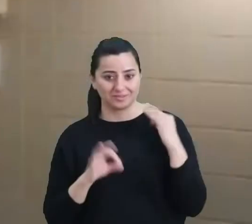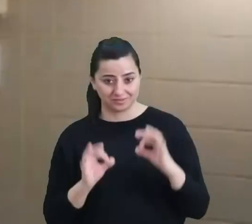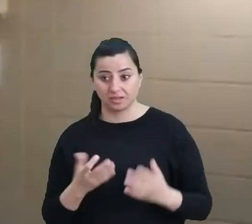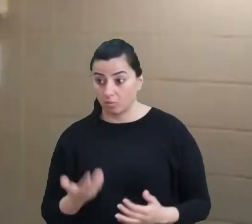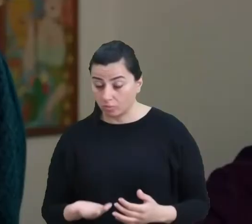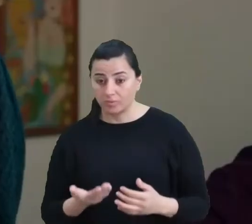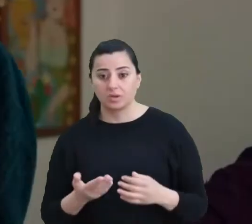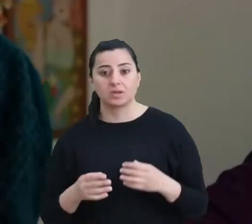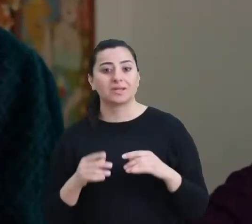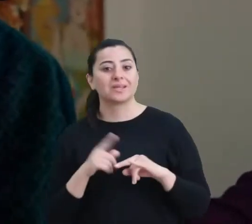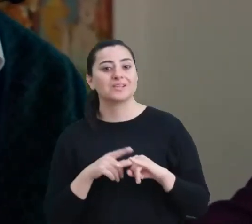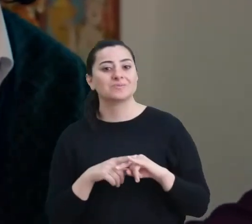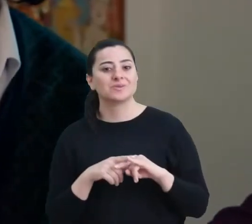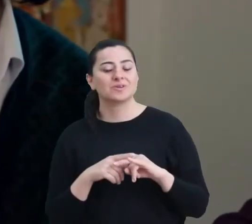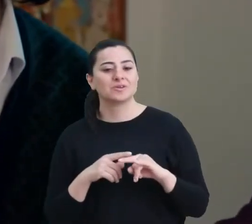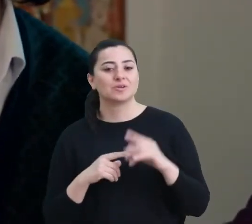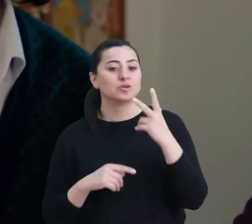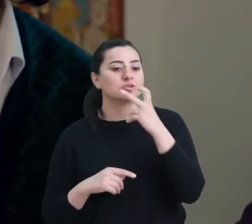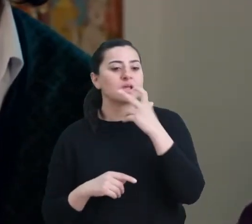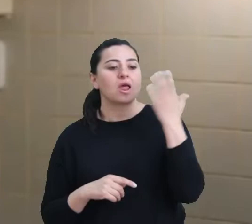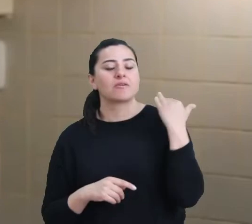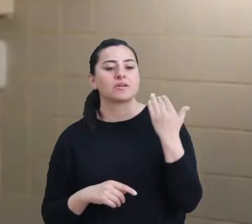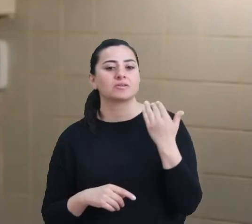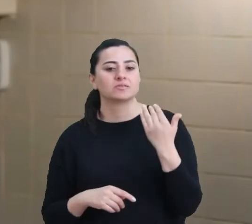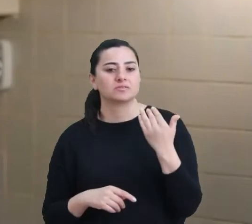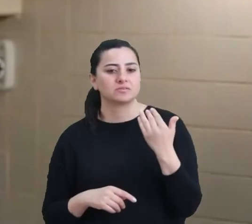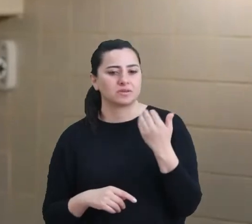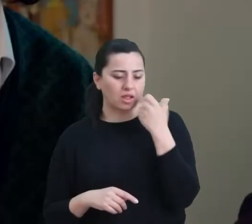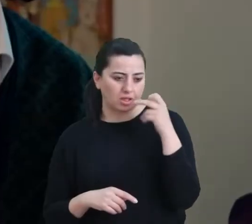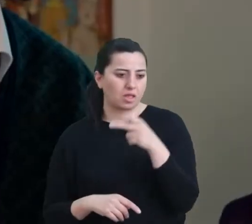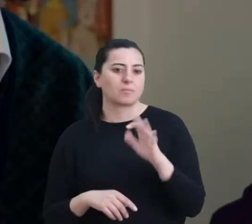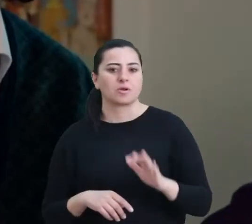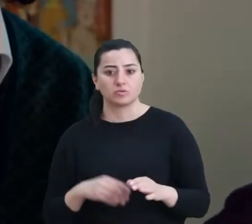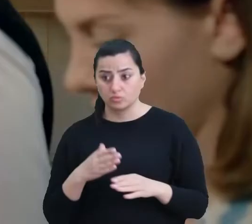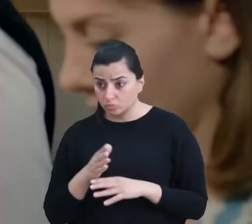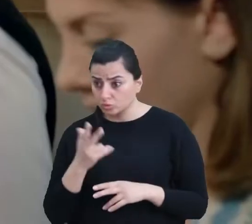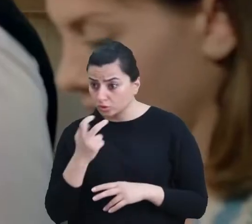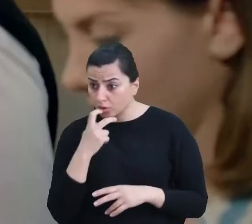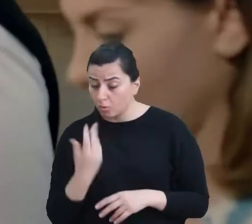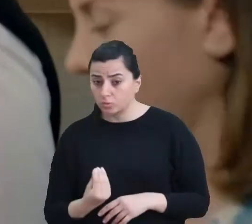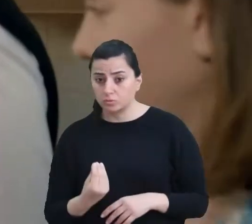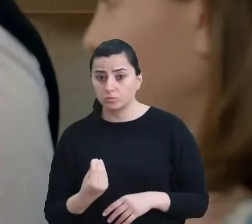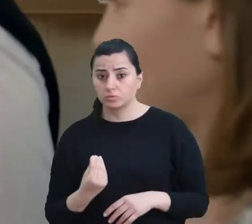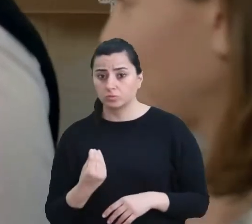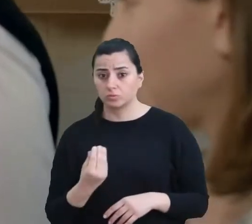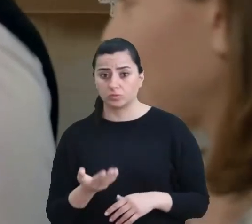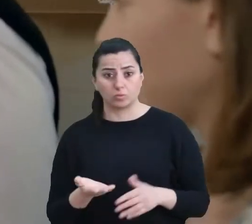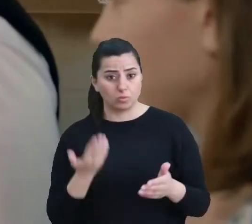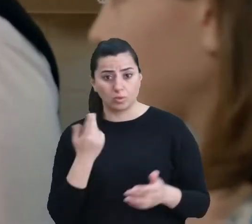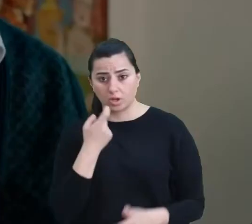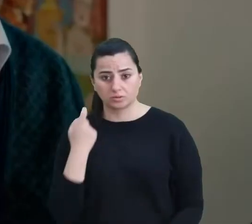mi? Hilmi, o 3 sene önceydi. Kandırma çocuğu. Yapma ya. Ha. Oldu mu o kadar?